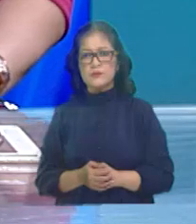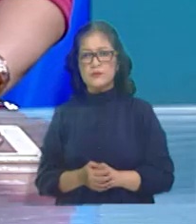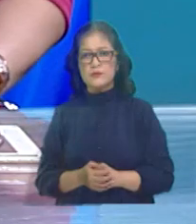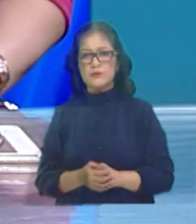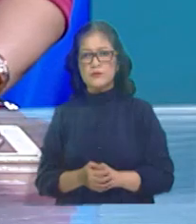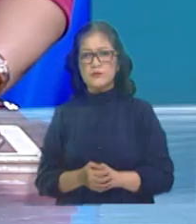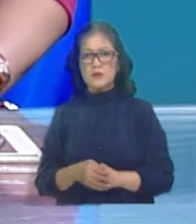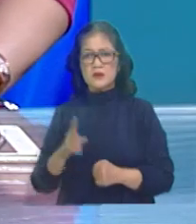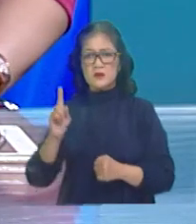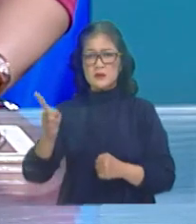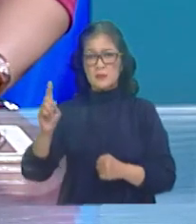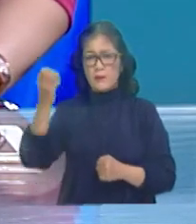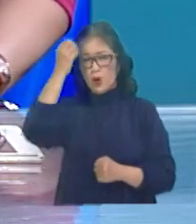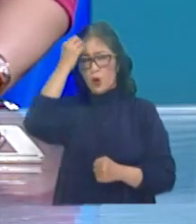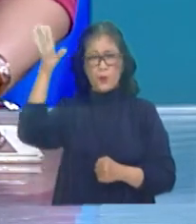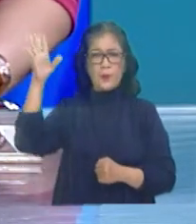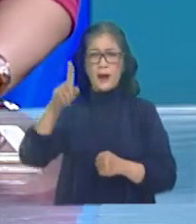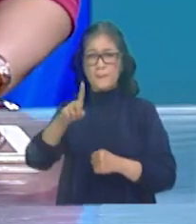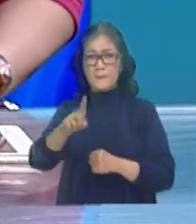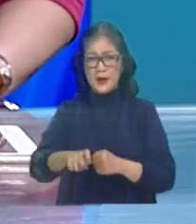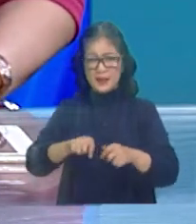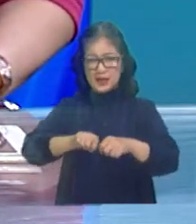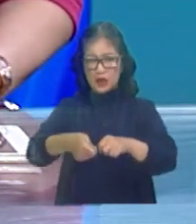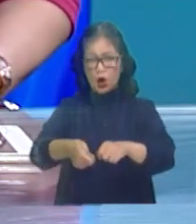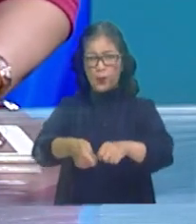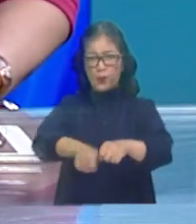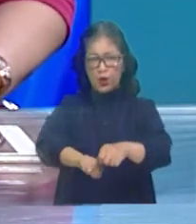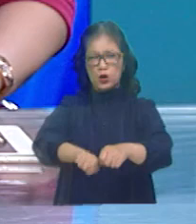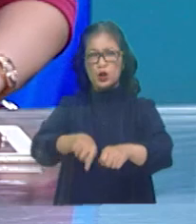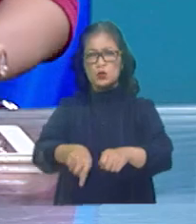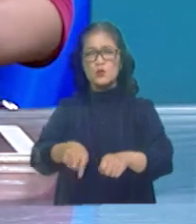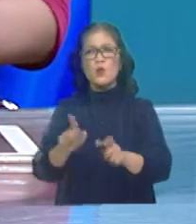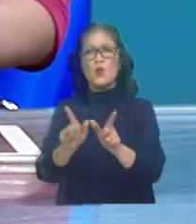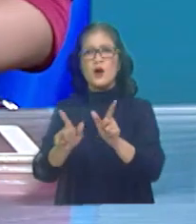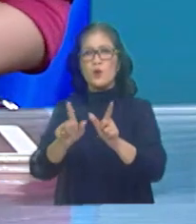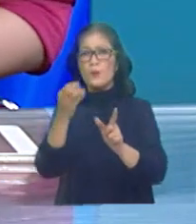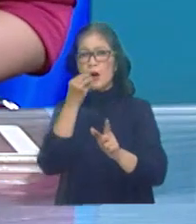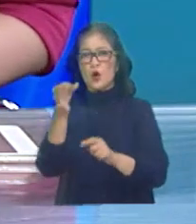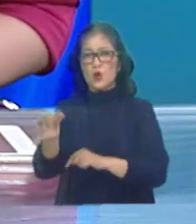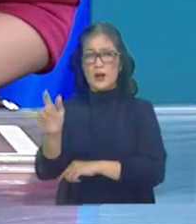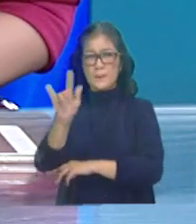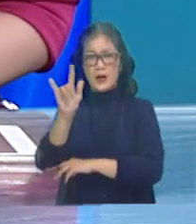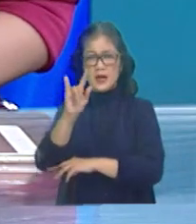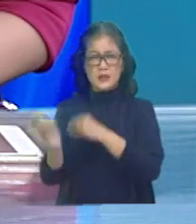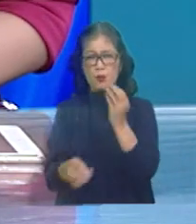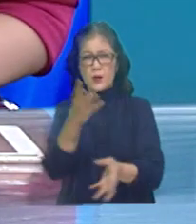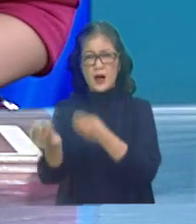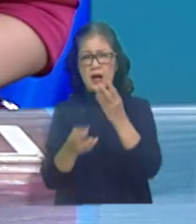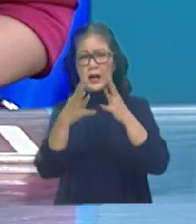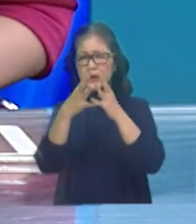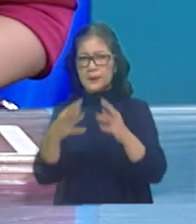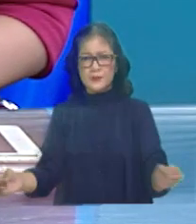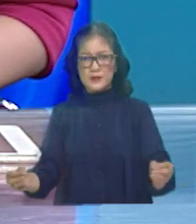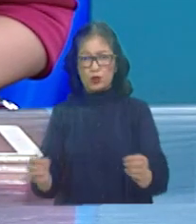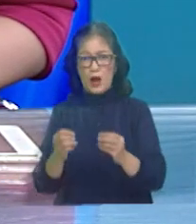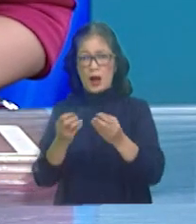Pemirsa, diduga karena lupa mematikan kompor, sebuah warung makan di Kota Bekasi, Jawa Barat ludes terbakar. Besarnya api merembet hingga membakar